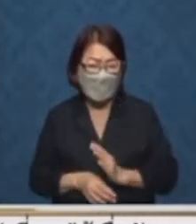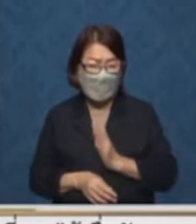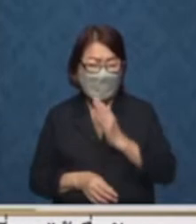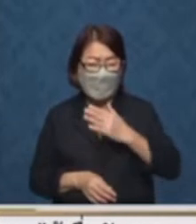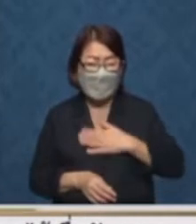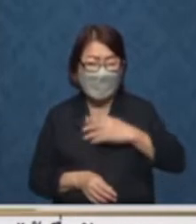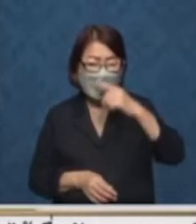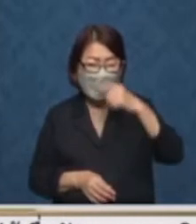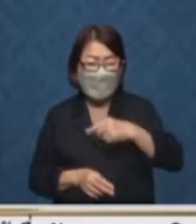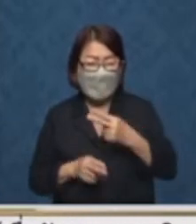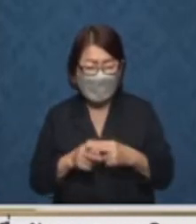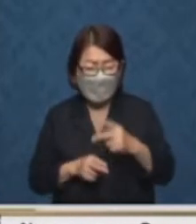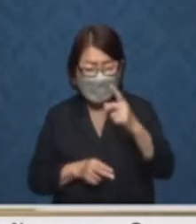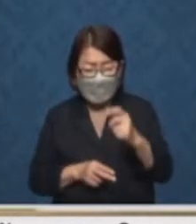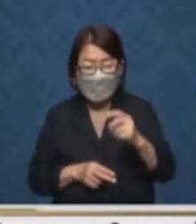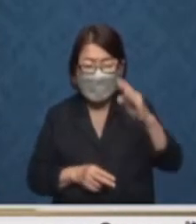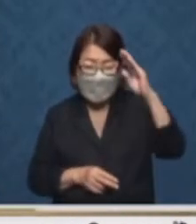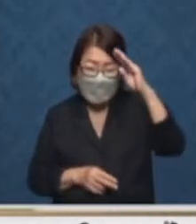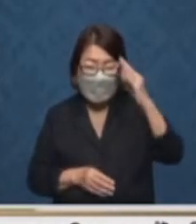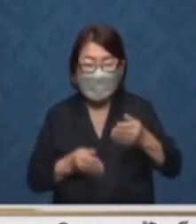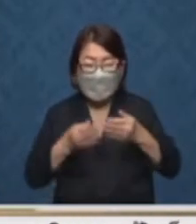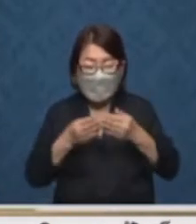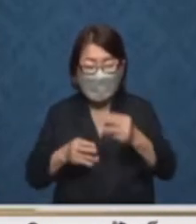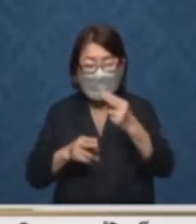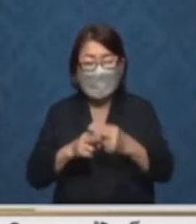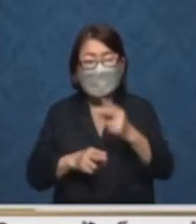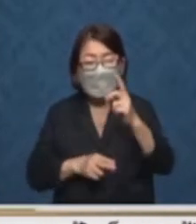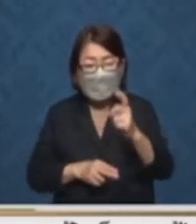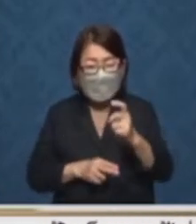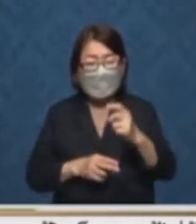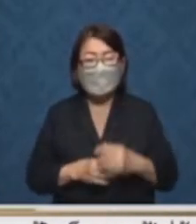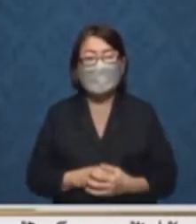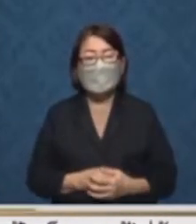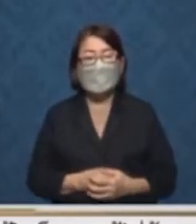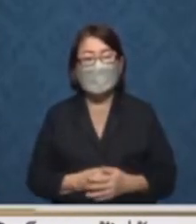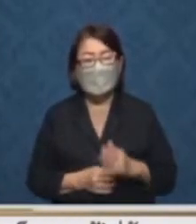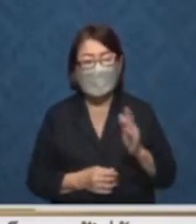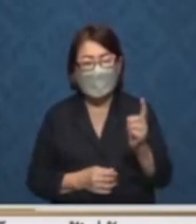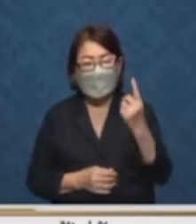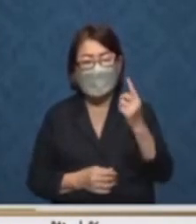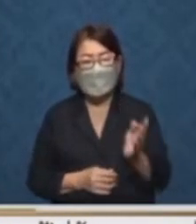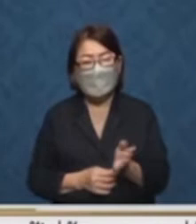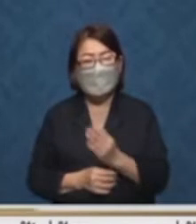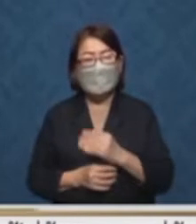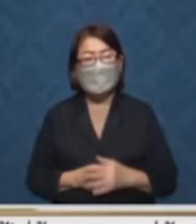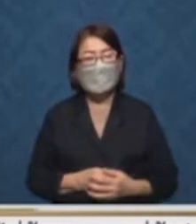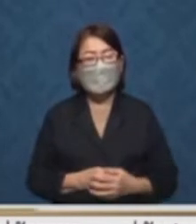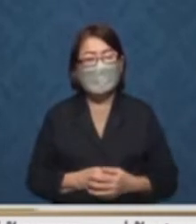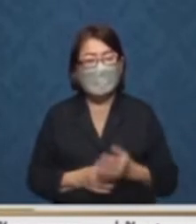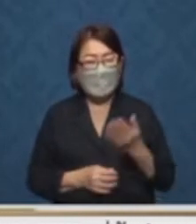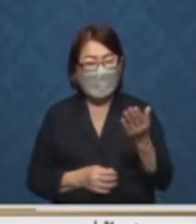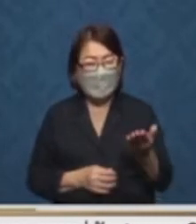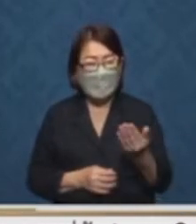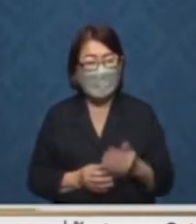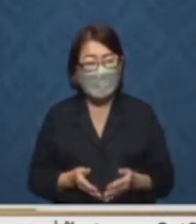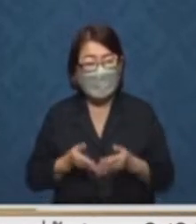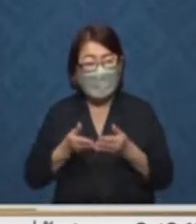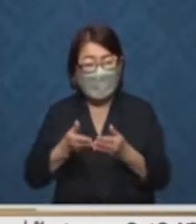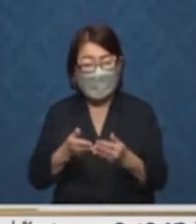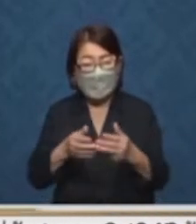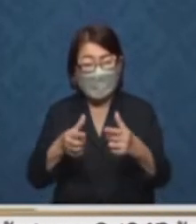ศไทยและกองทัพเรือไทยเป็นอย่างยิ่งถัดไปครับท่านประธานครับเรือลำนี้